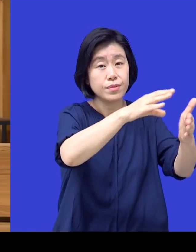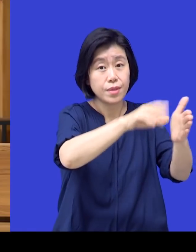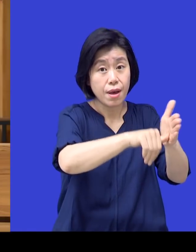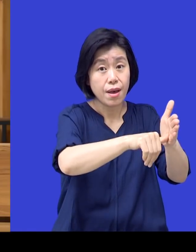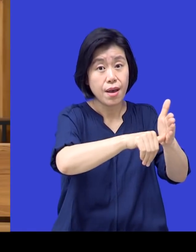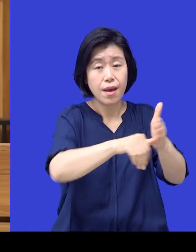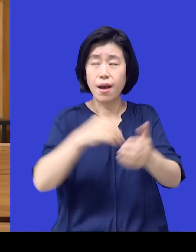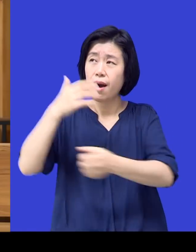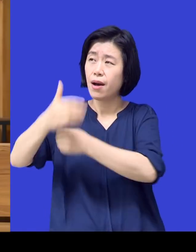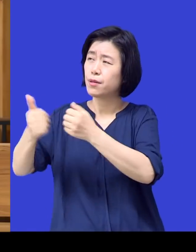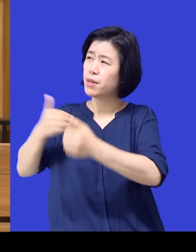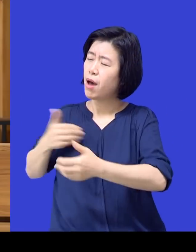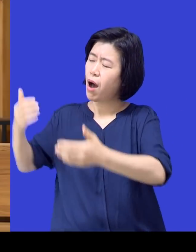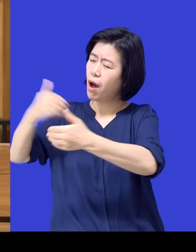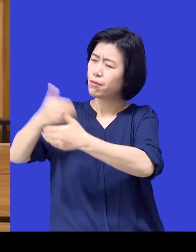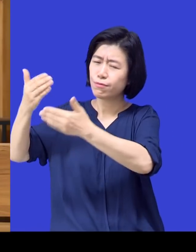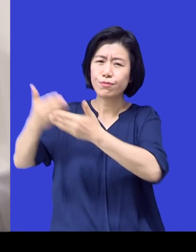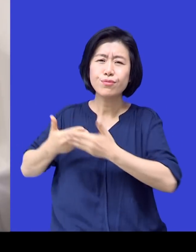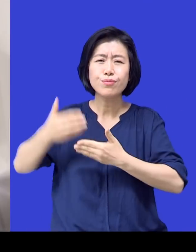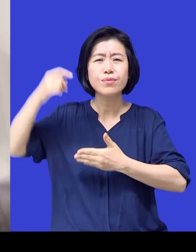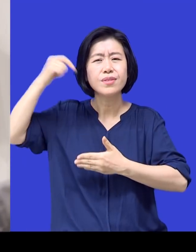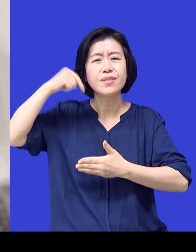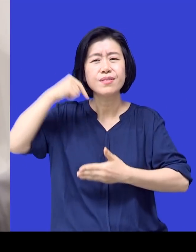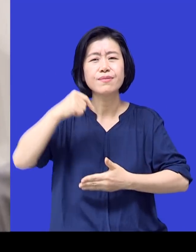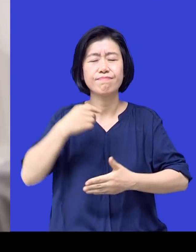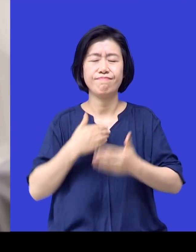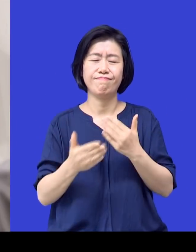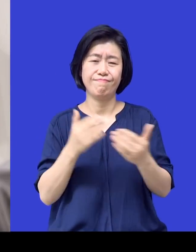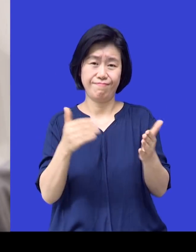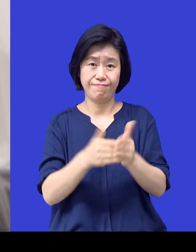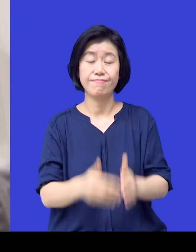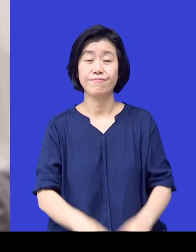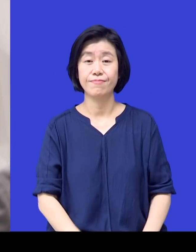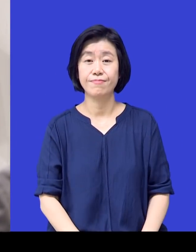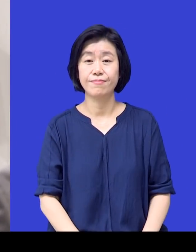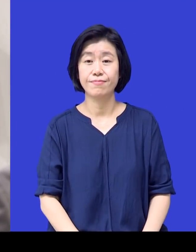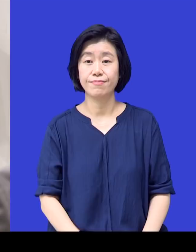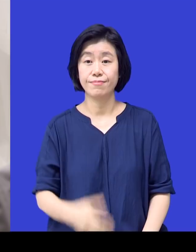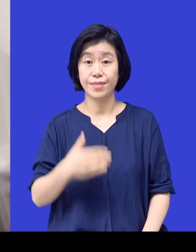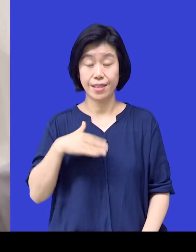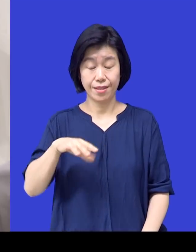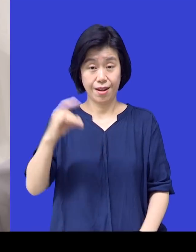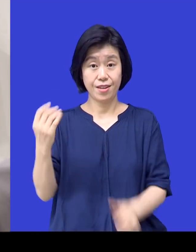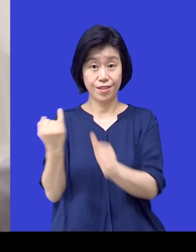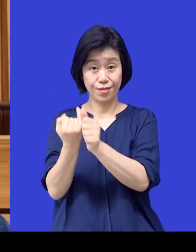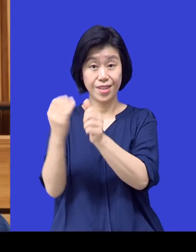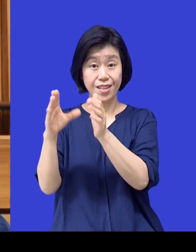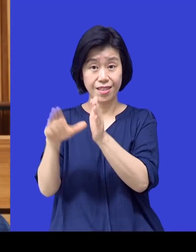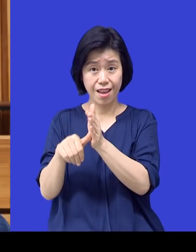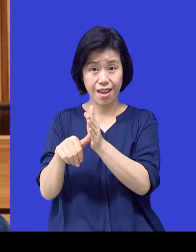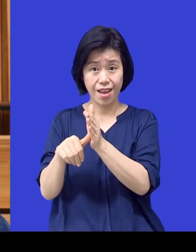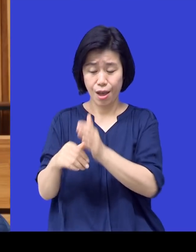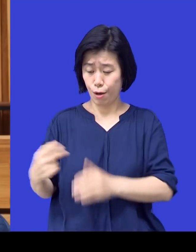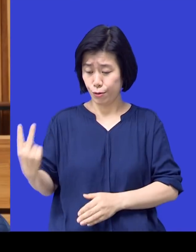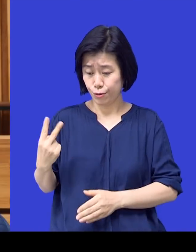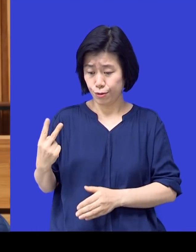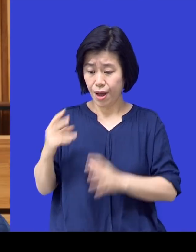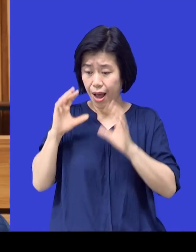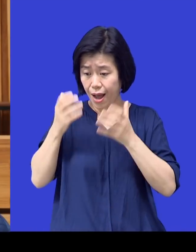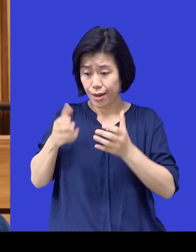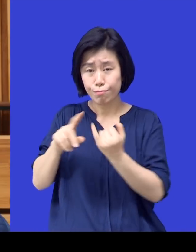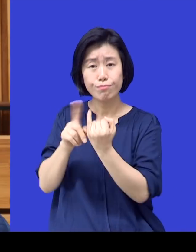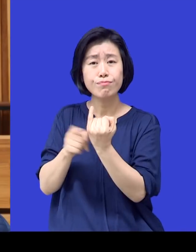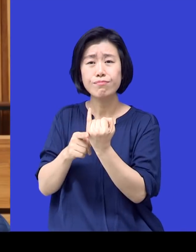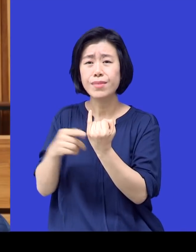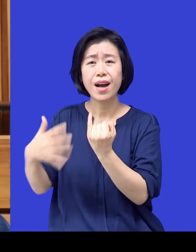그 포근함을 제가 느꼈던 체험을 했거든요. 그리고 또 저는 그 처음에 결혼하고 나서 아이가 안 생길 때 우리 인도네시아에